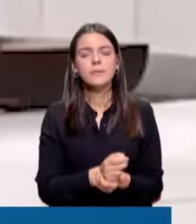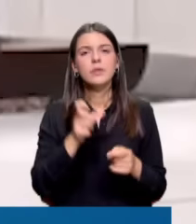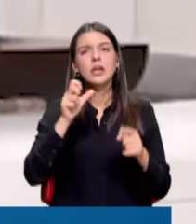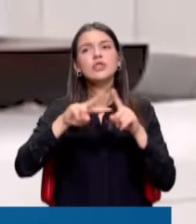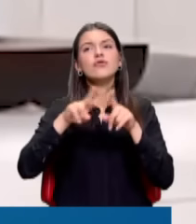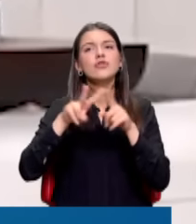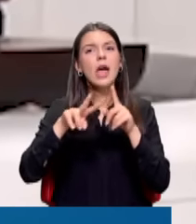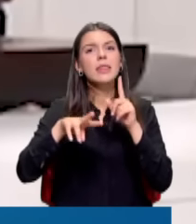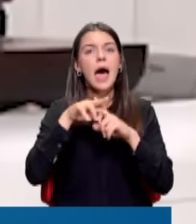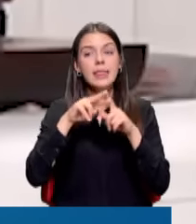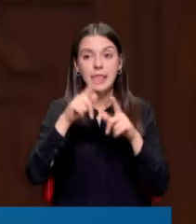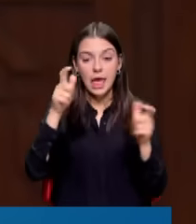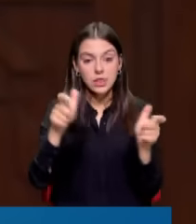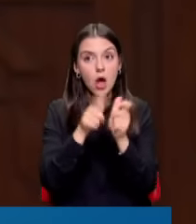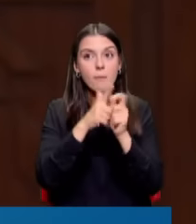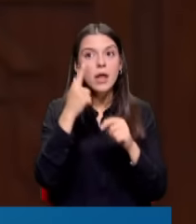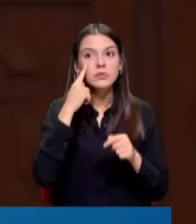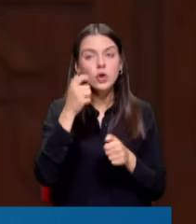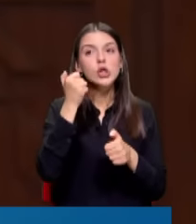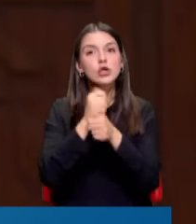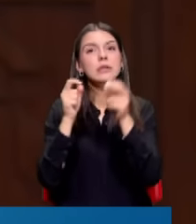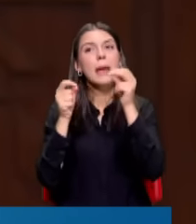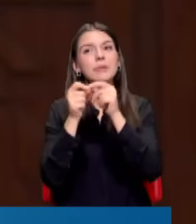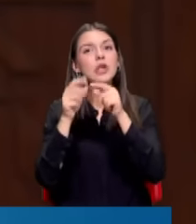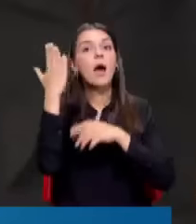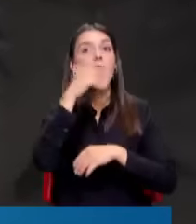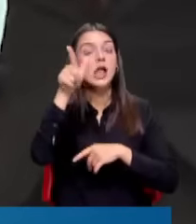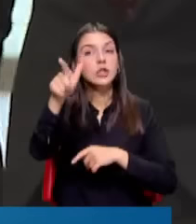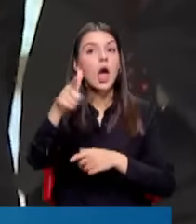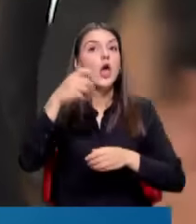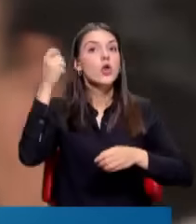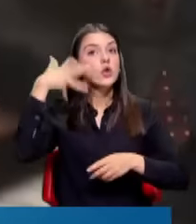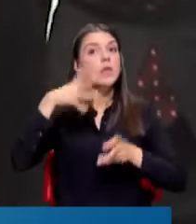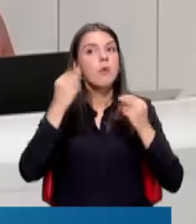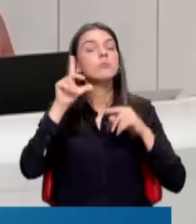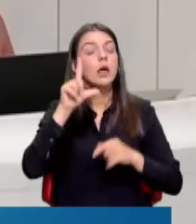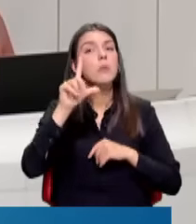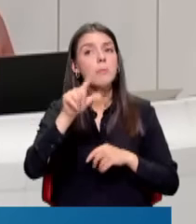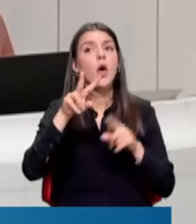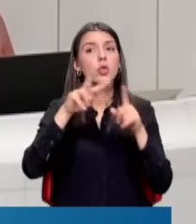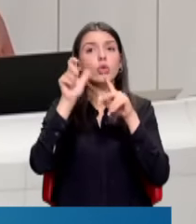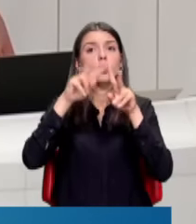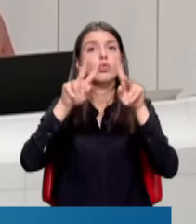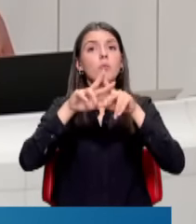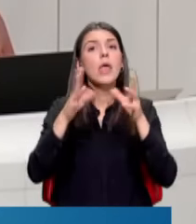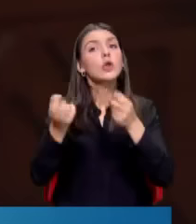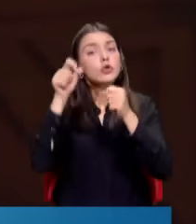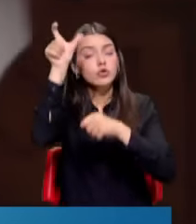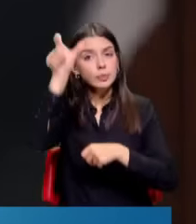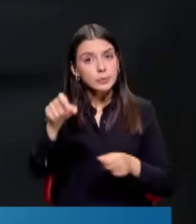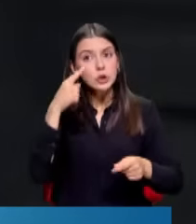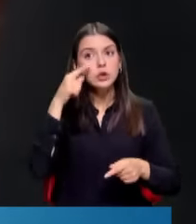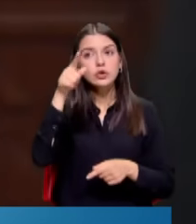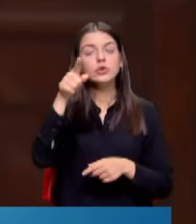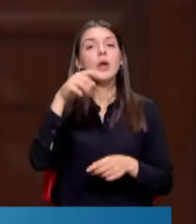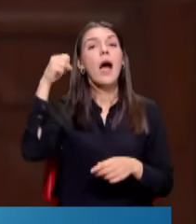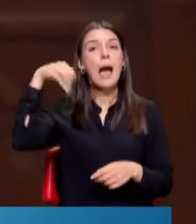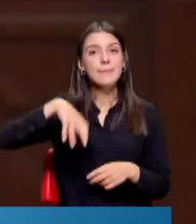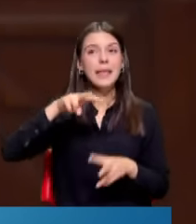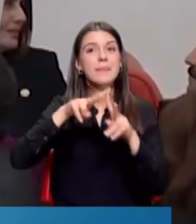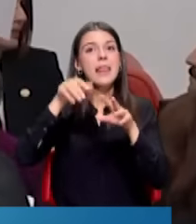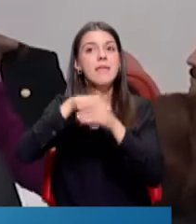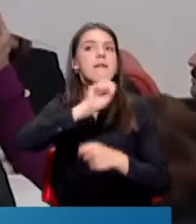sırası CHP'li meclis başkan vekili Gülizar Biçer Karaca'da olmasına rağmen meclis başkanı Numan Kurtulmuş, AK Partili meclis başkan vekili Bekir Bozdağ'ın